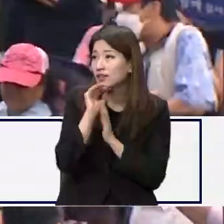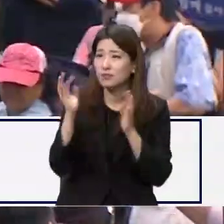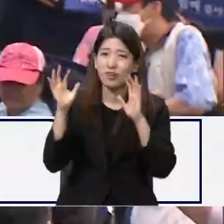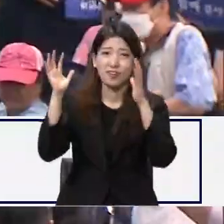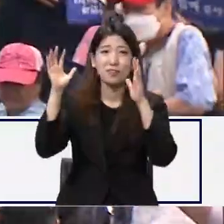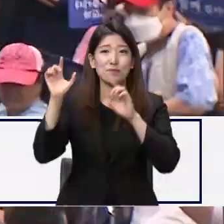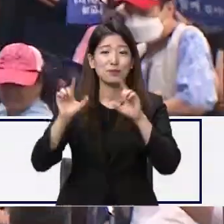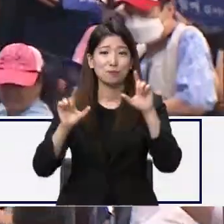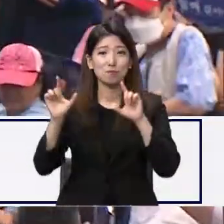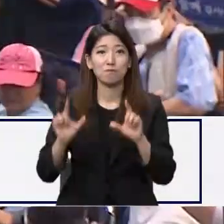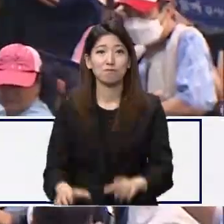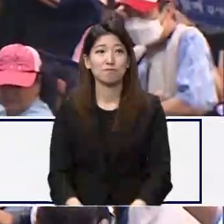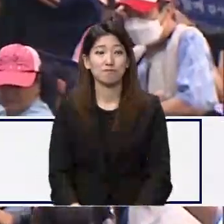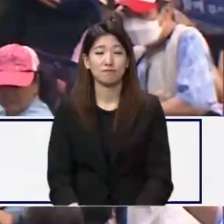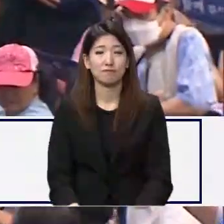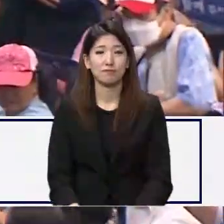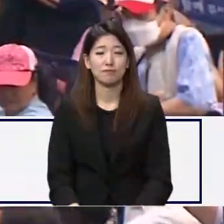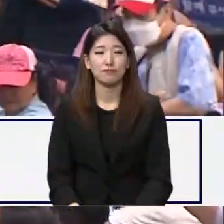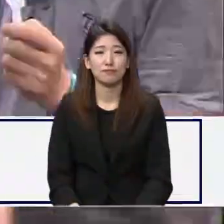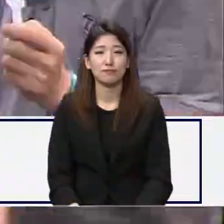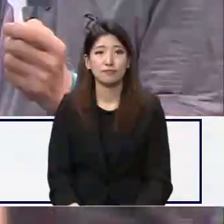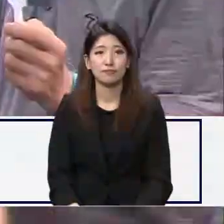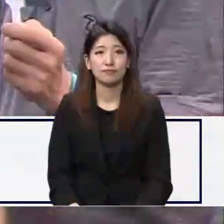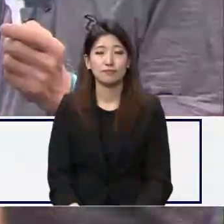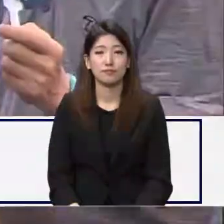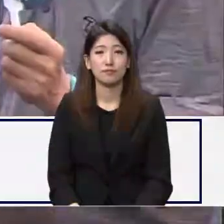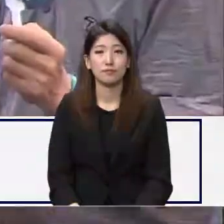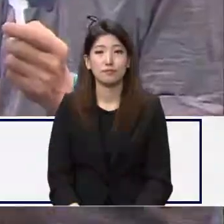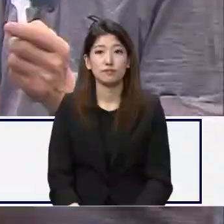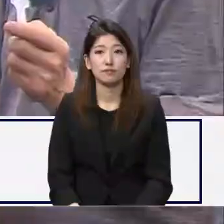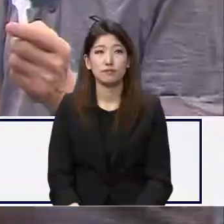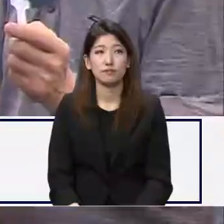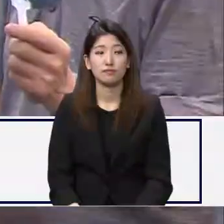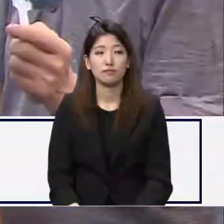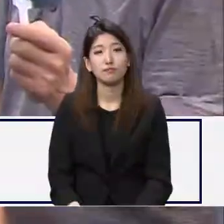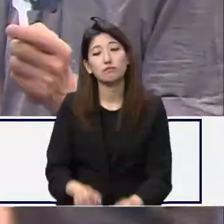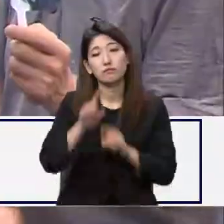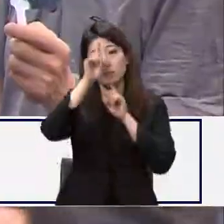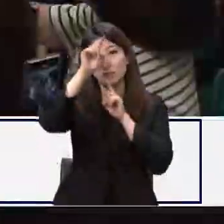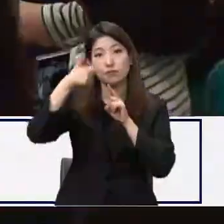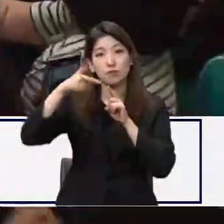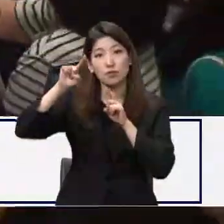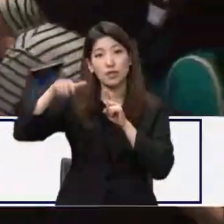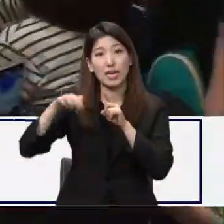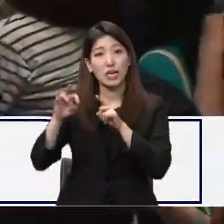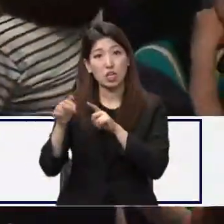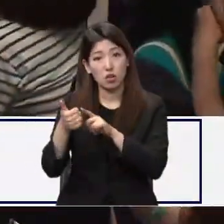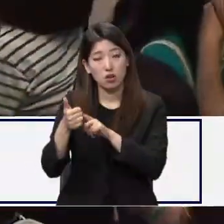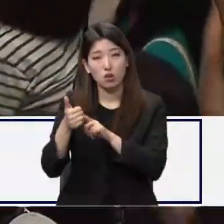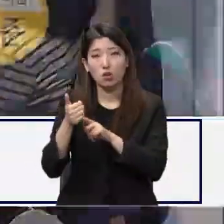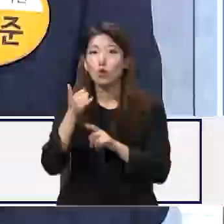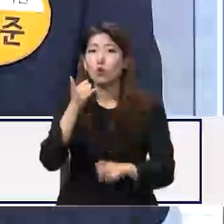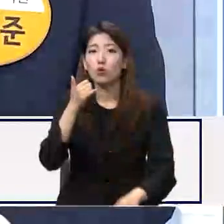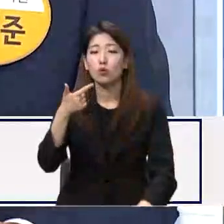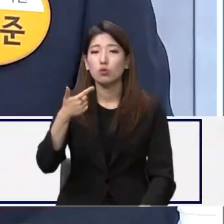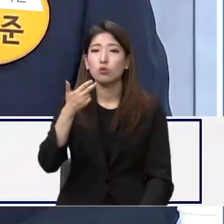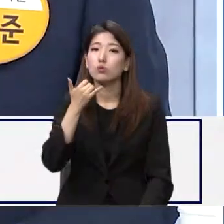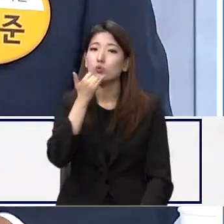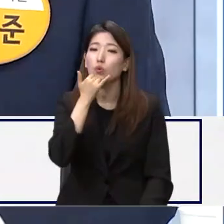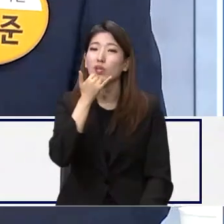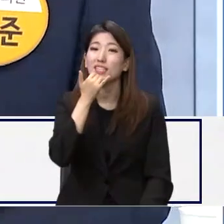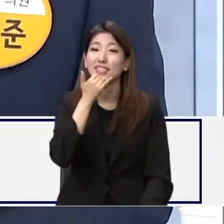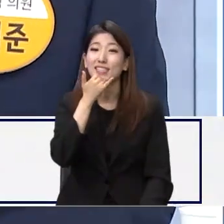했는데 좀 뜻밖의 홍석준 의원님 사실 이낙연 전 대표가 독일 강연을 할 때 그 일부 강성